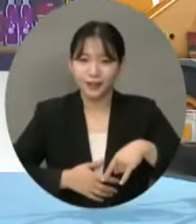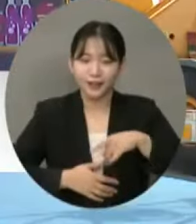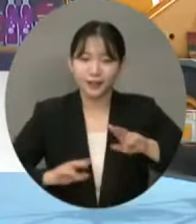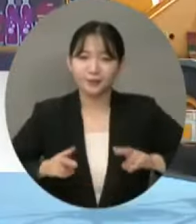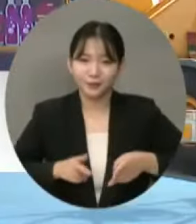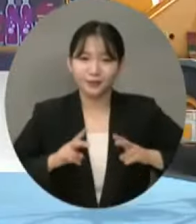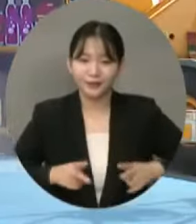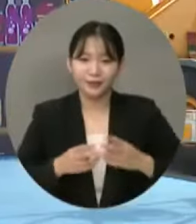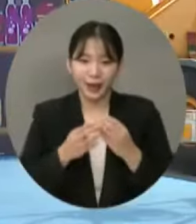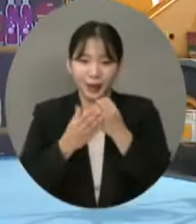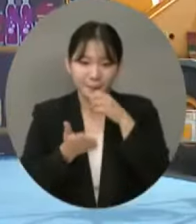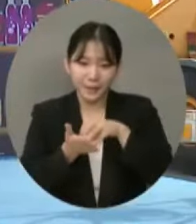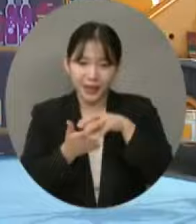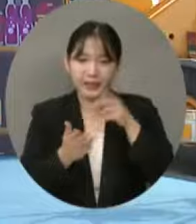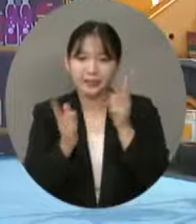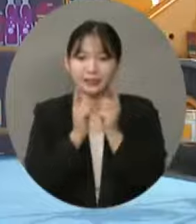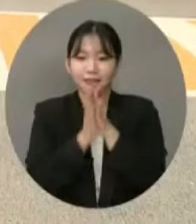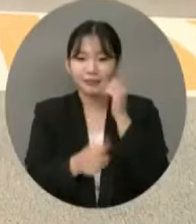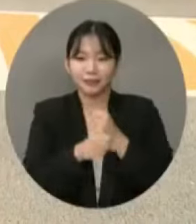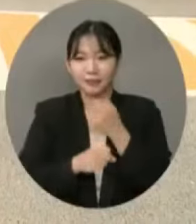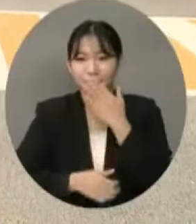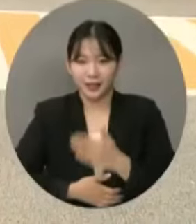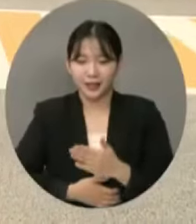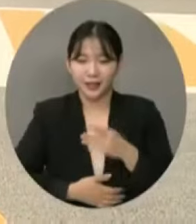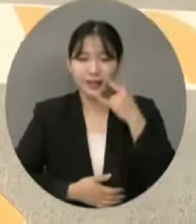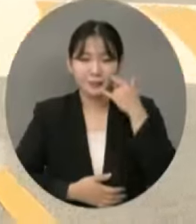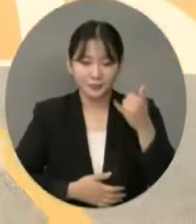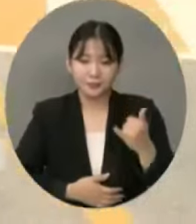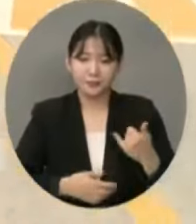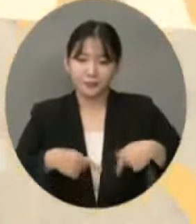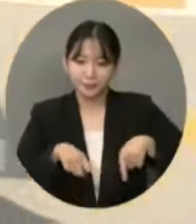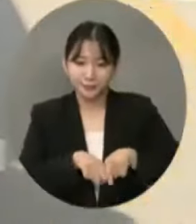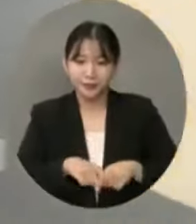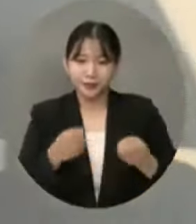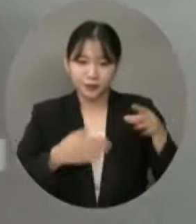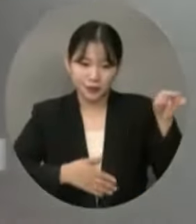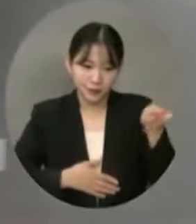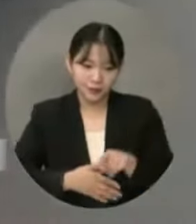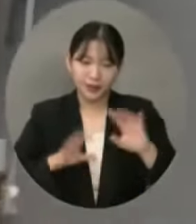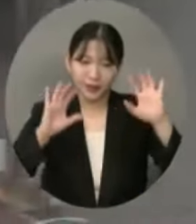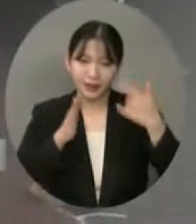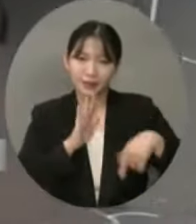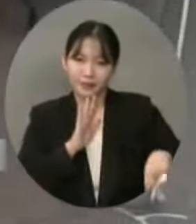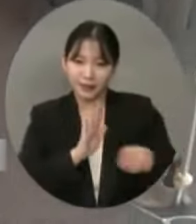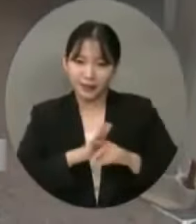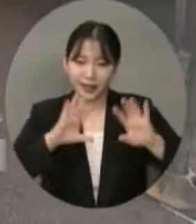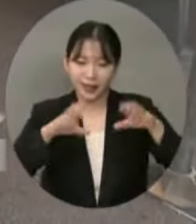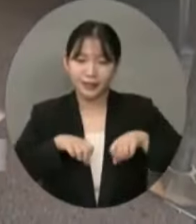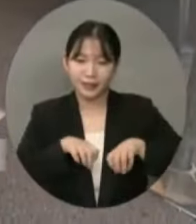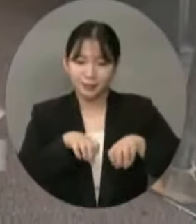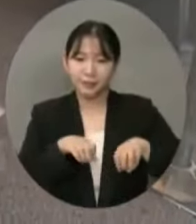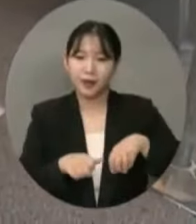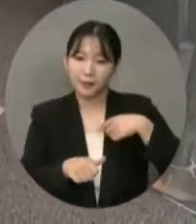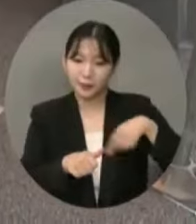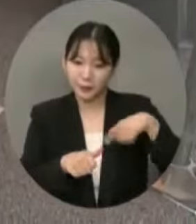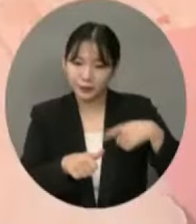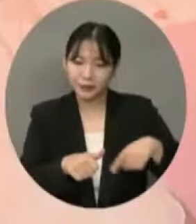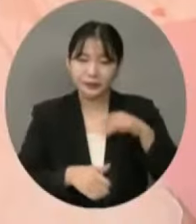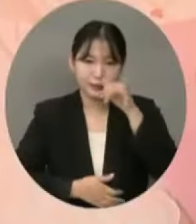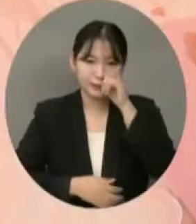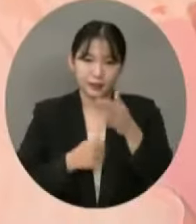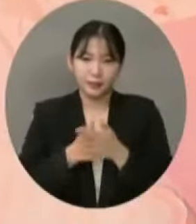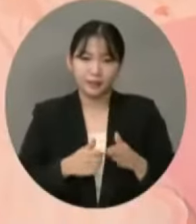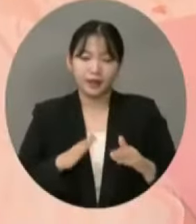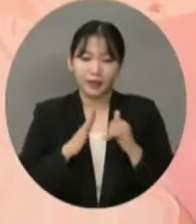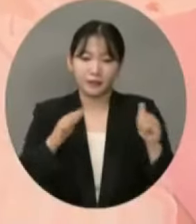음식을 직접 만들어 볼 수 있습니다. 엄마 아빠 손을 잡고 축제장을 찾은 어린이를 위한 어린이 김밥 교실 등도 준비돼 있으니